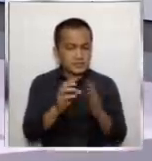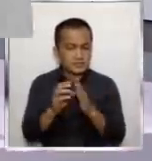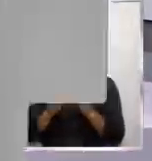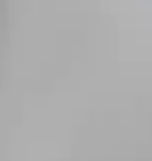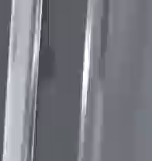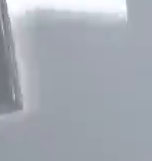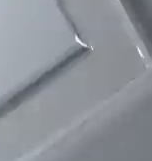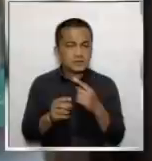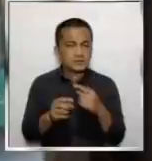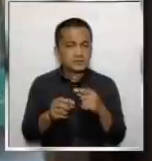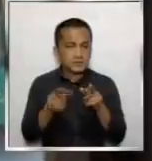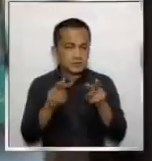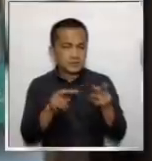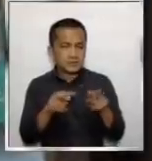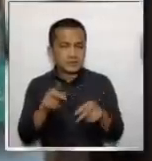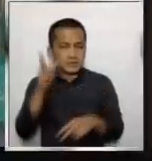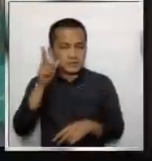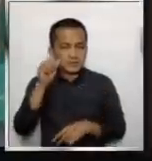Alvin.